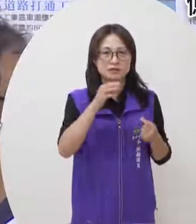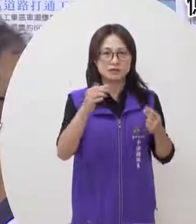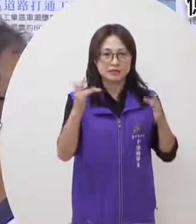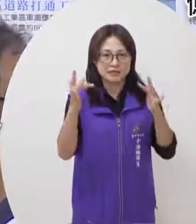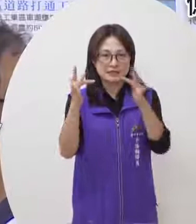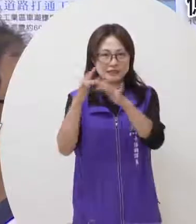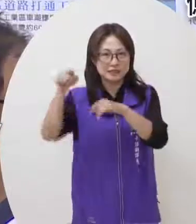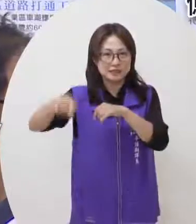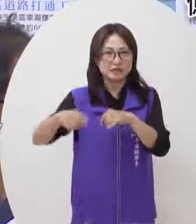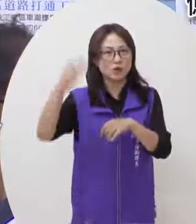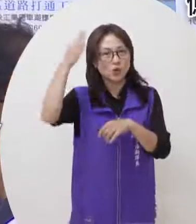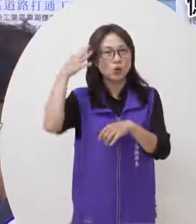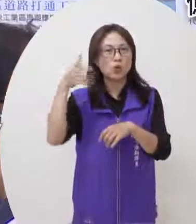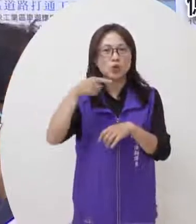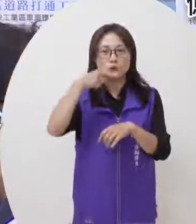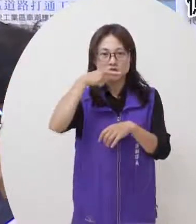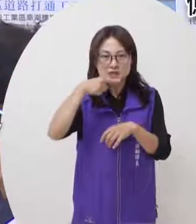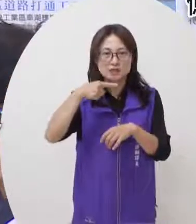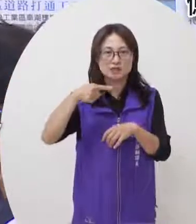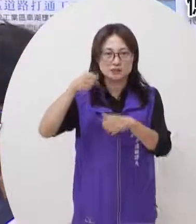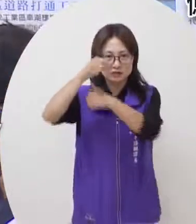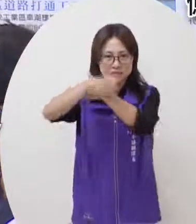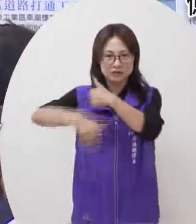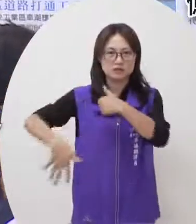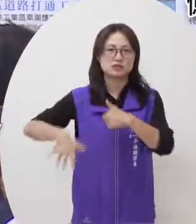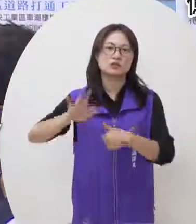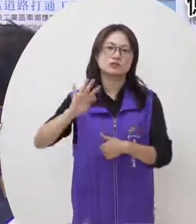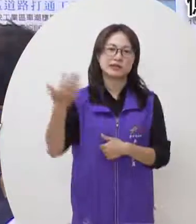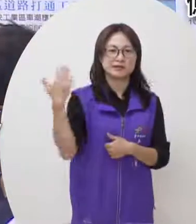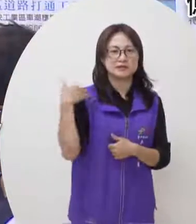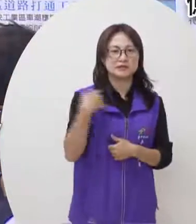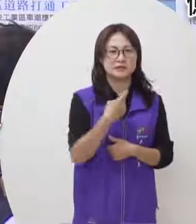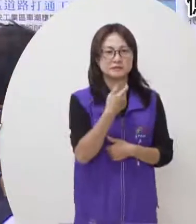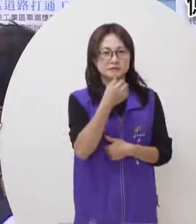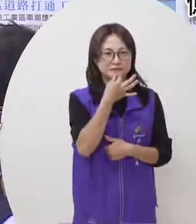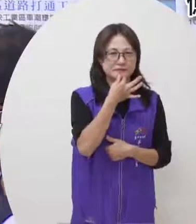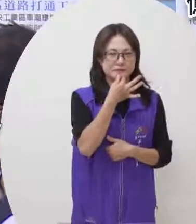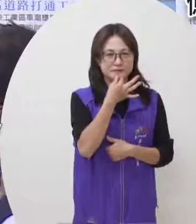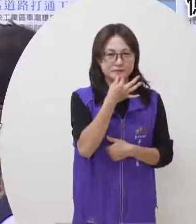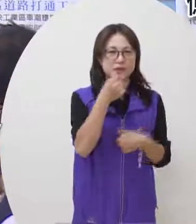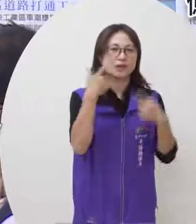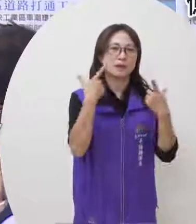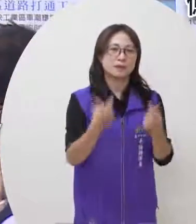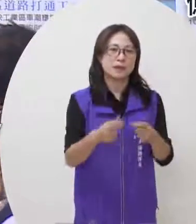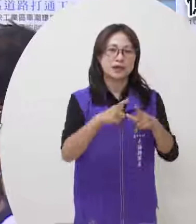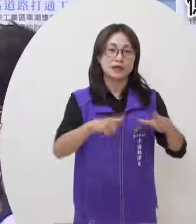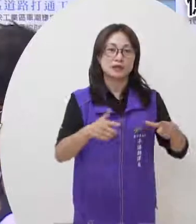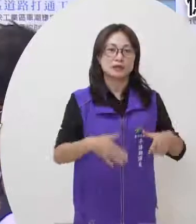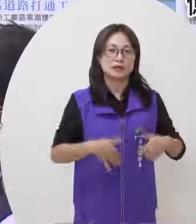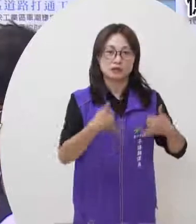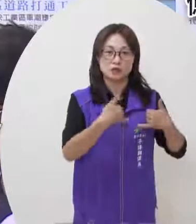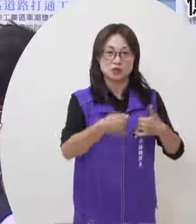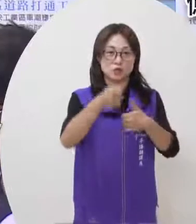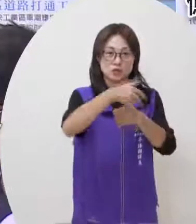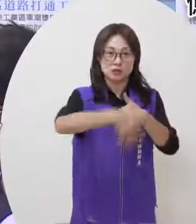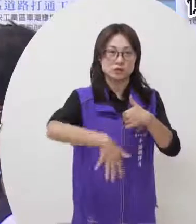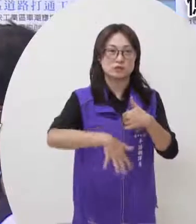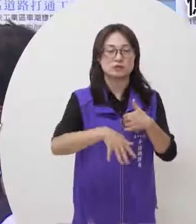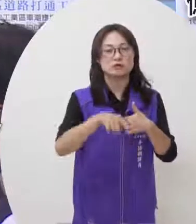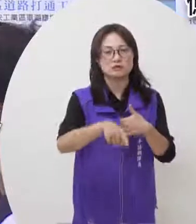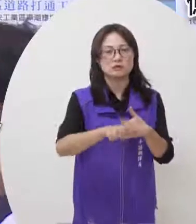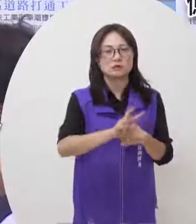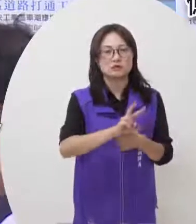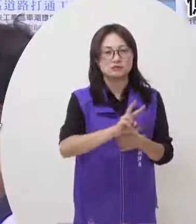田因为当时有余裕，所以把这个本来到乌日系统的先由福田污水厂来处